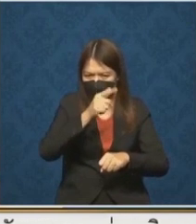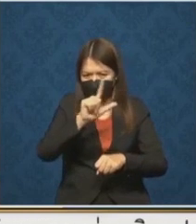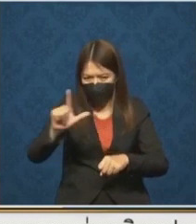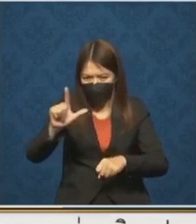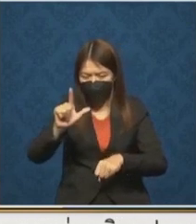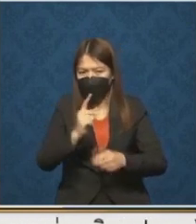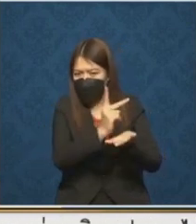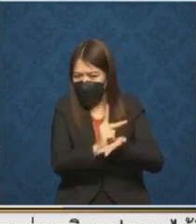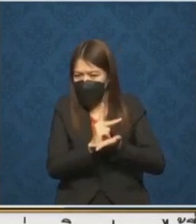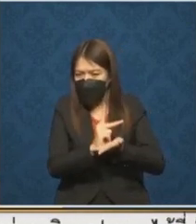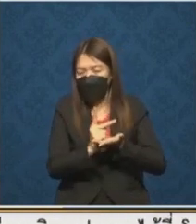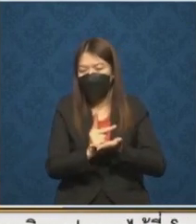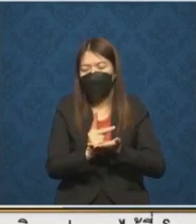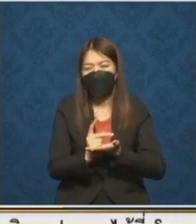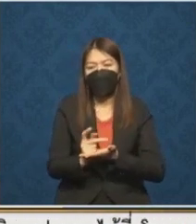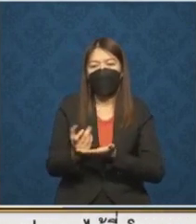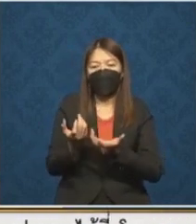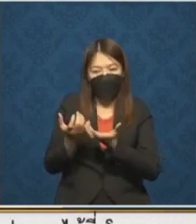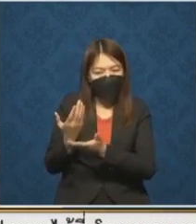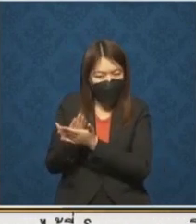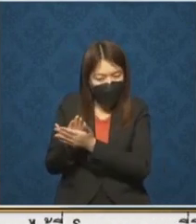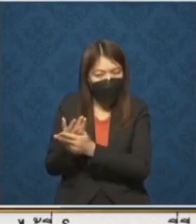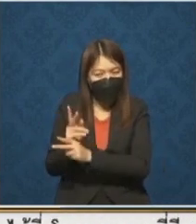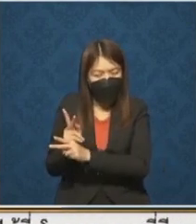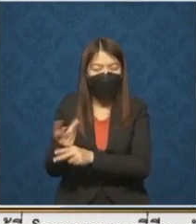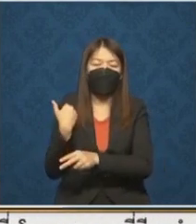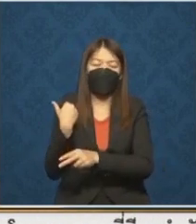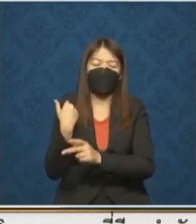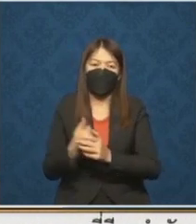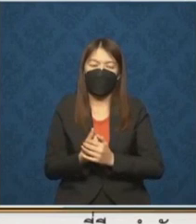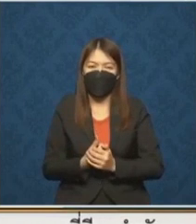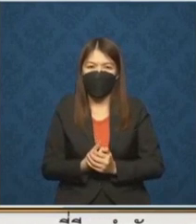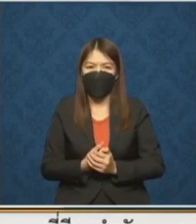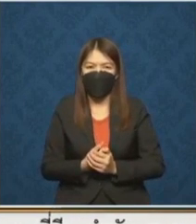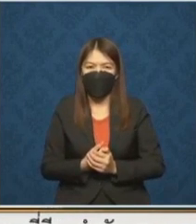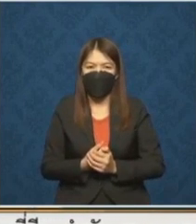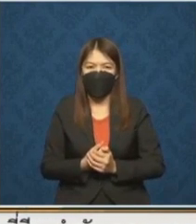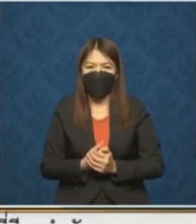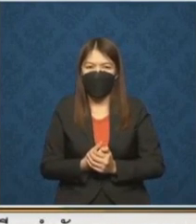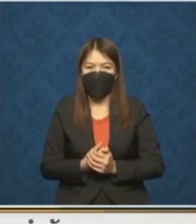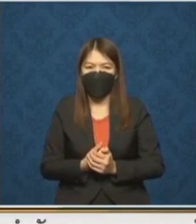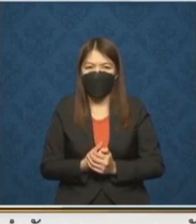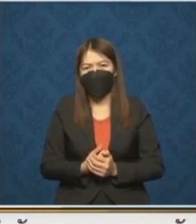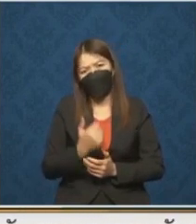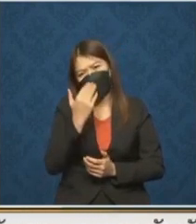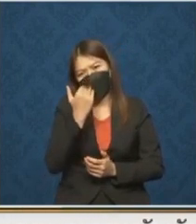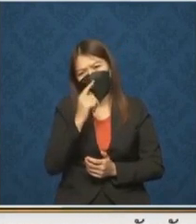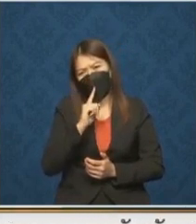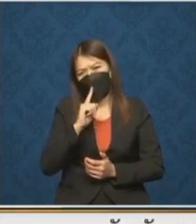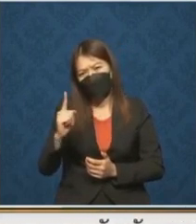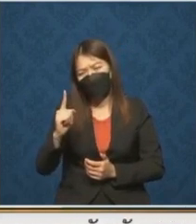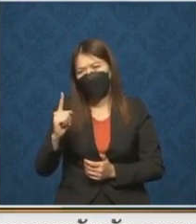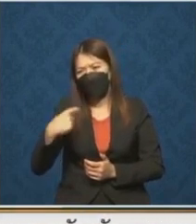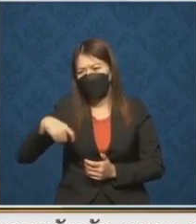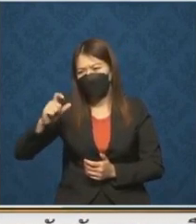สินทรัพยอยู่อันนี้คือทำไมถึงได้ไม่ไปฟองสารยธิธรรม